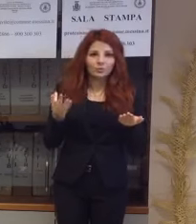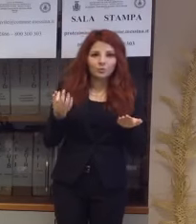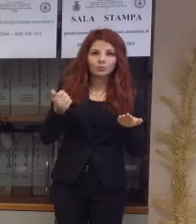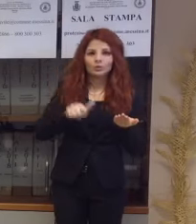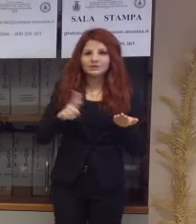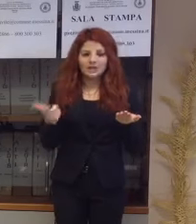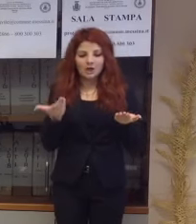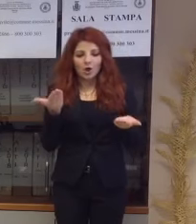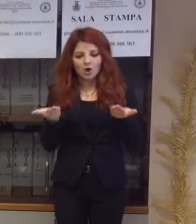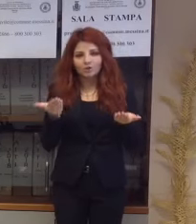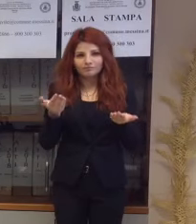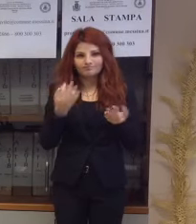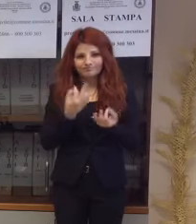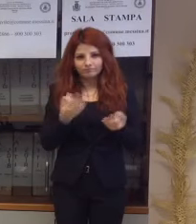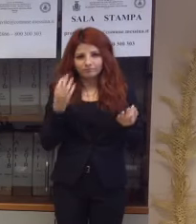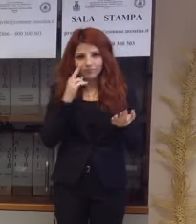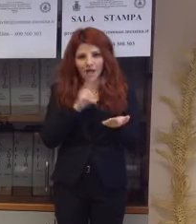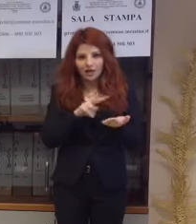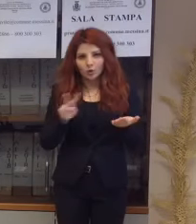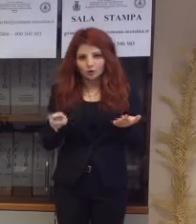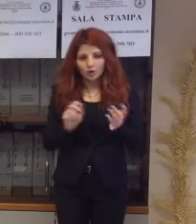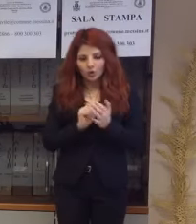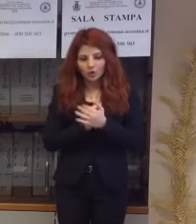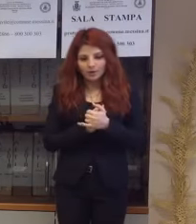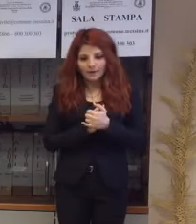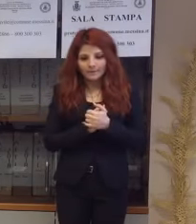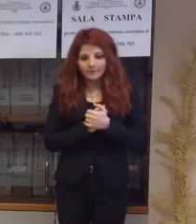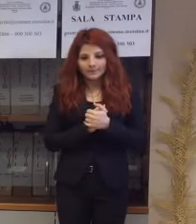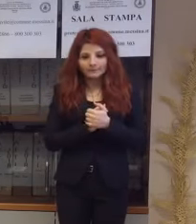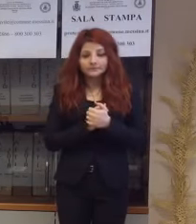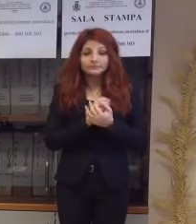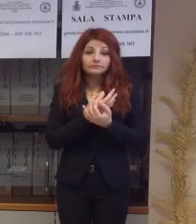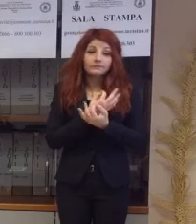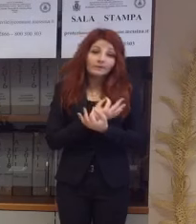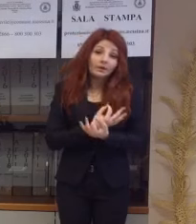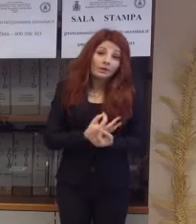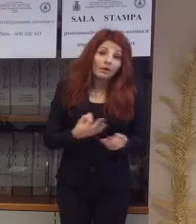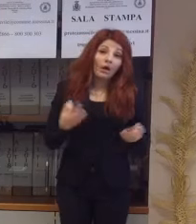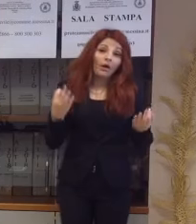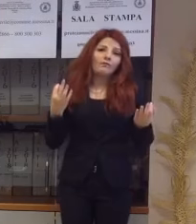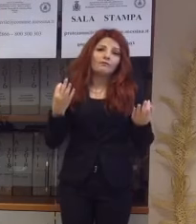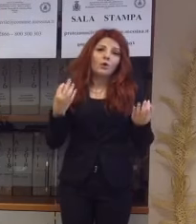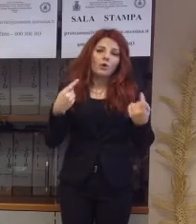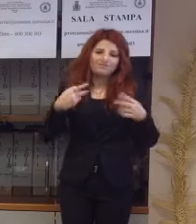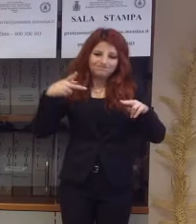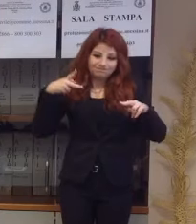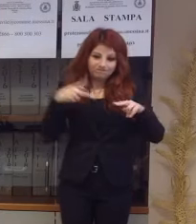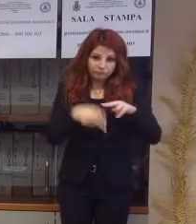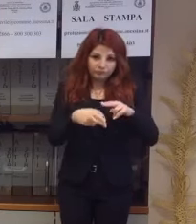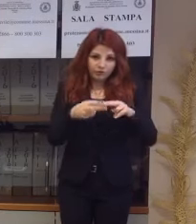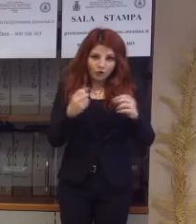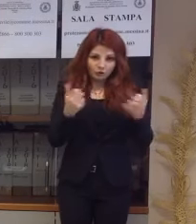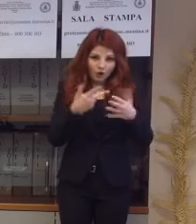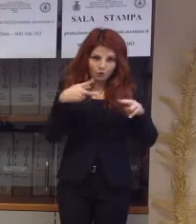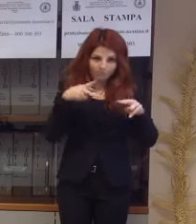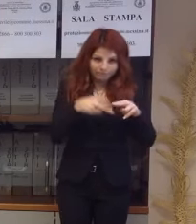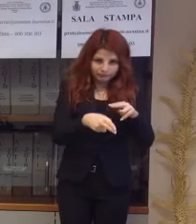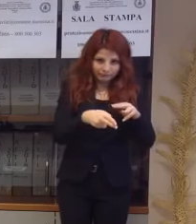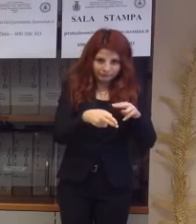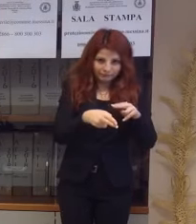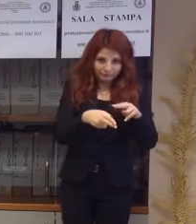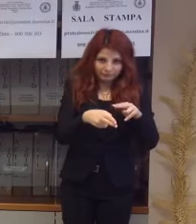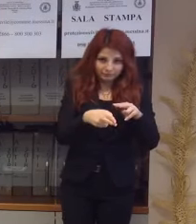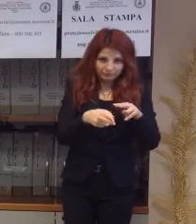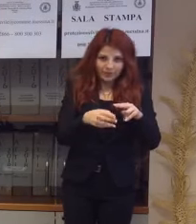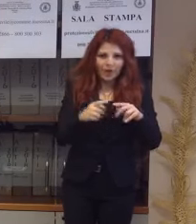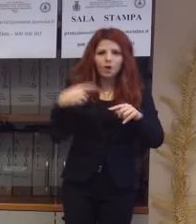pure, ma ovviamente lo riprenderemo dopo, e vi dico ora anche perché. 30 di aprile,